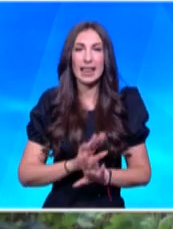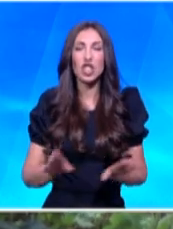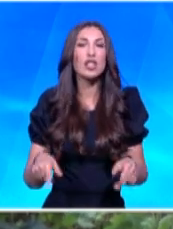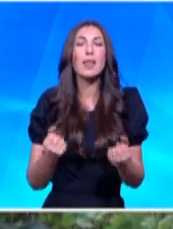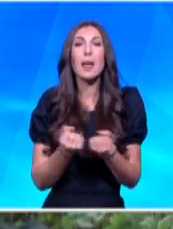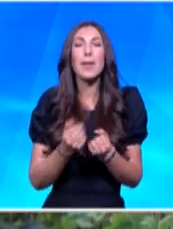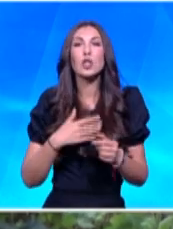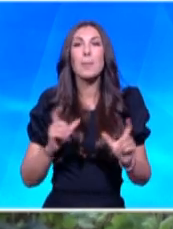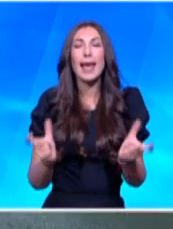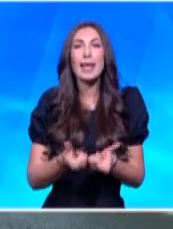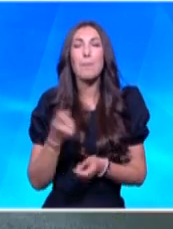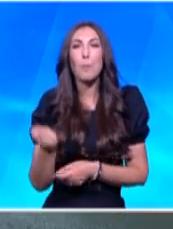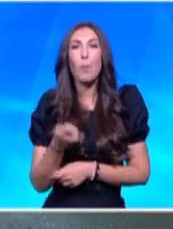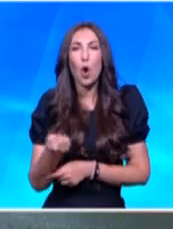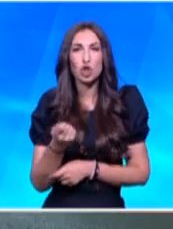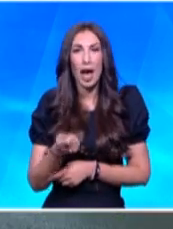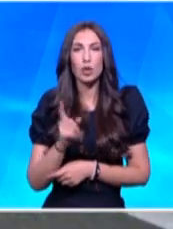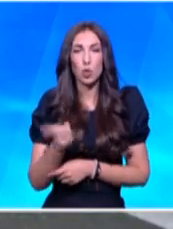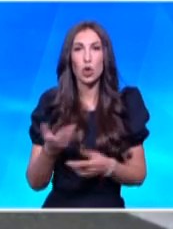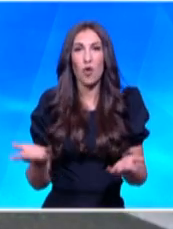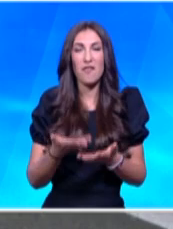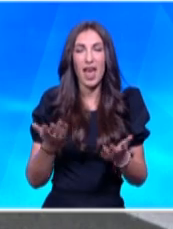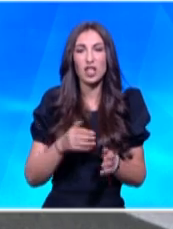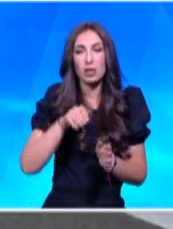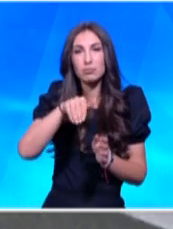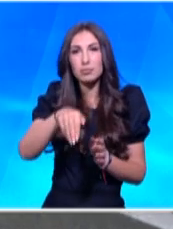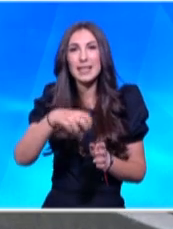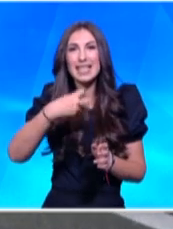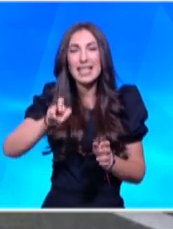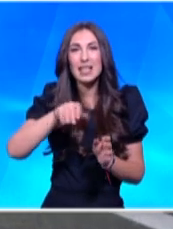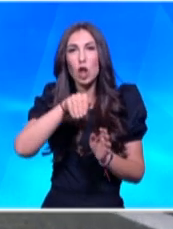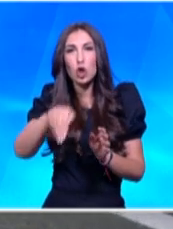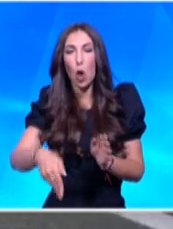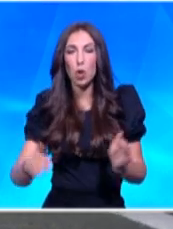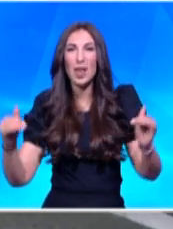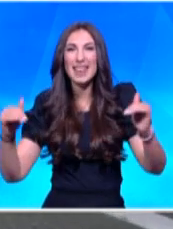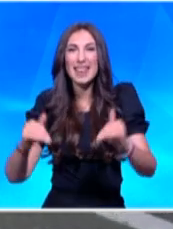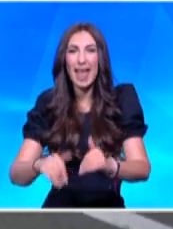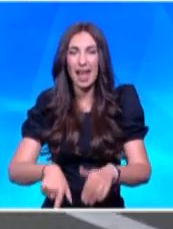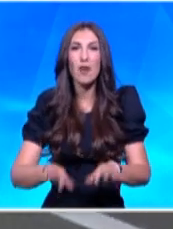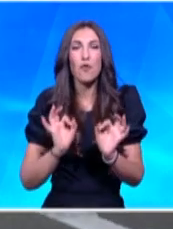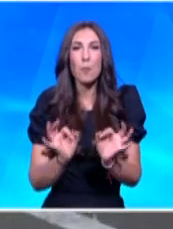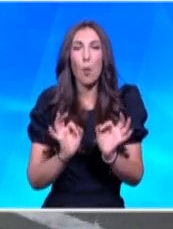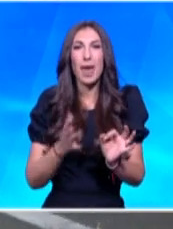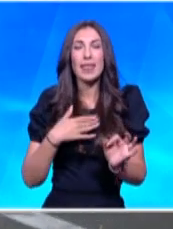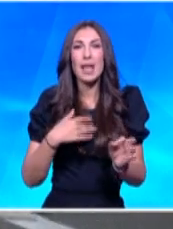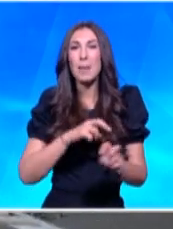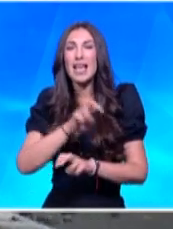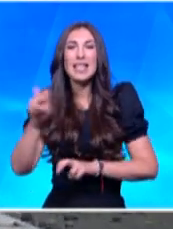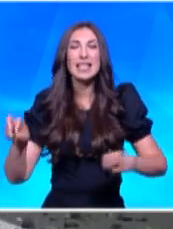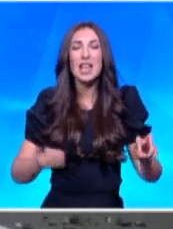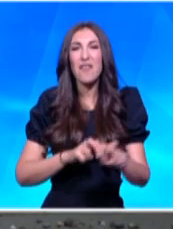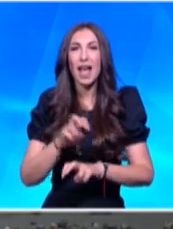има екипи и на пожарната, които вече слязоха надолу към дерето, тъй като в момента тече